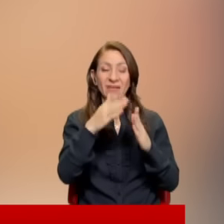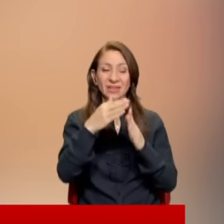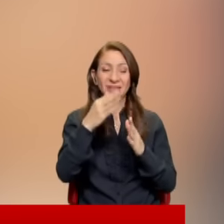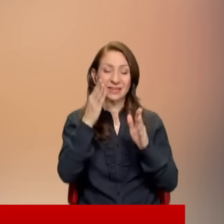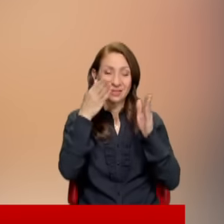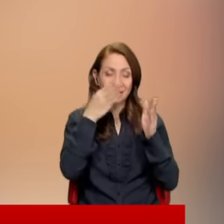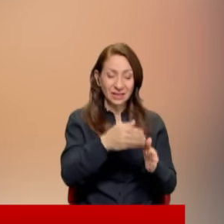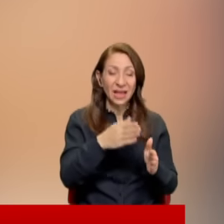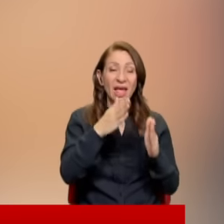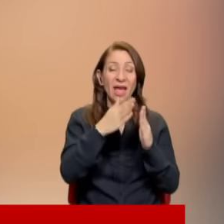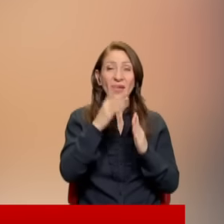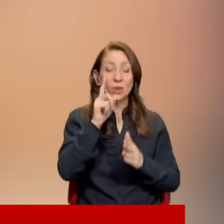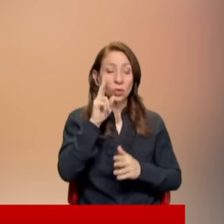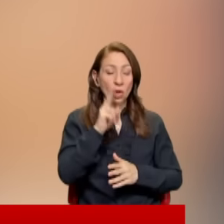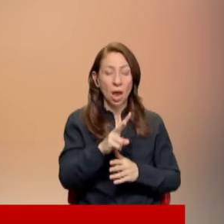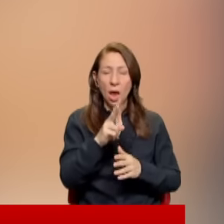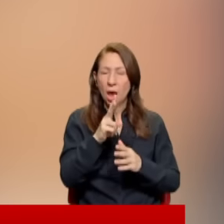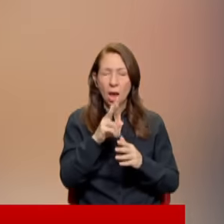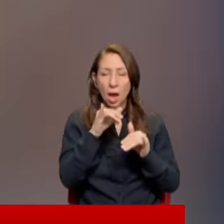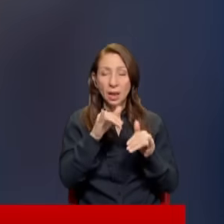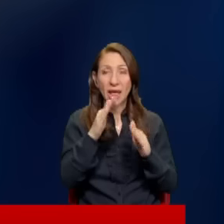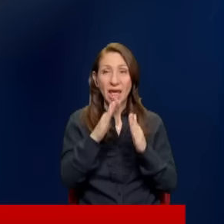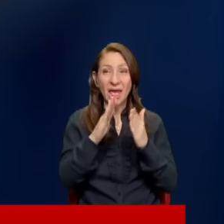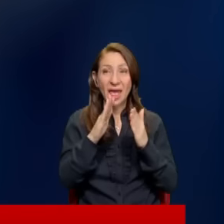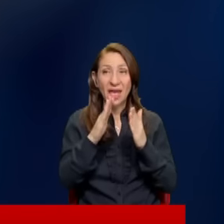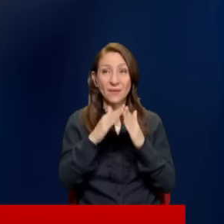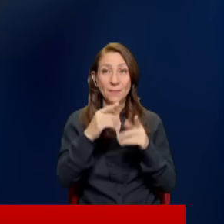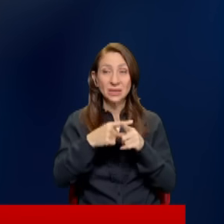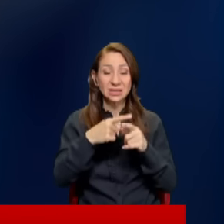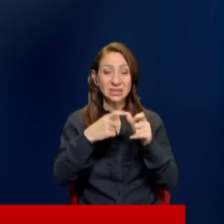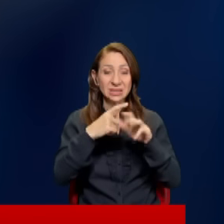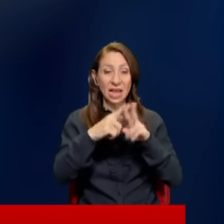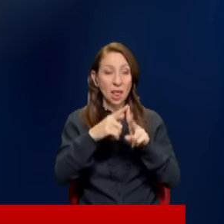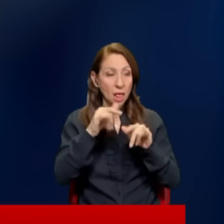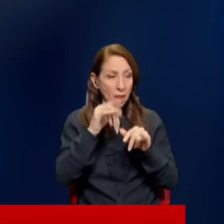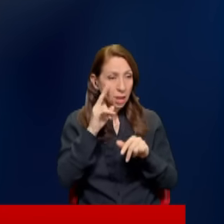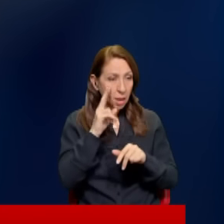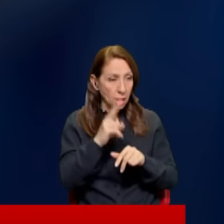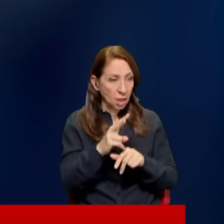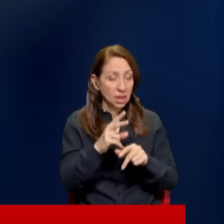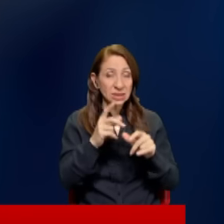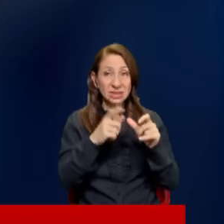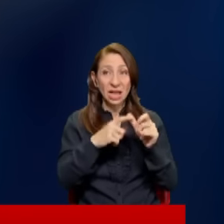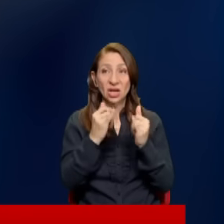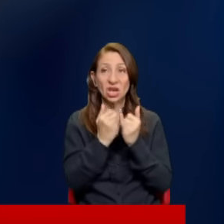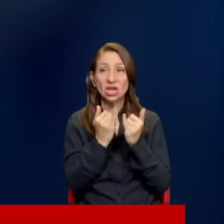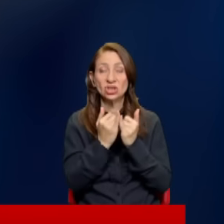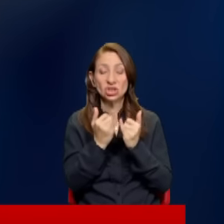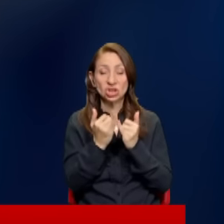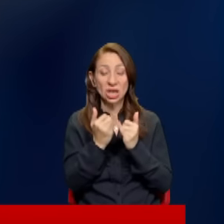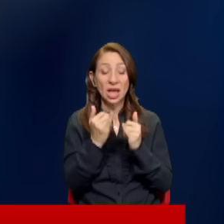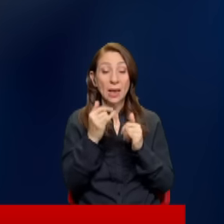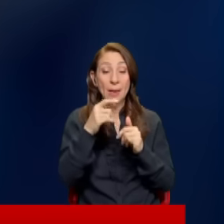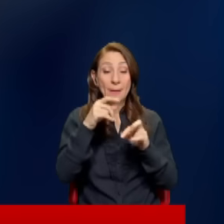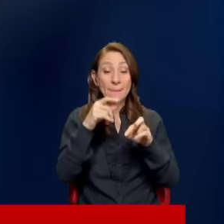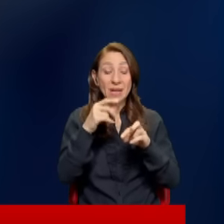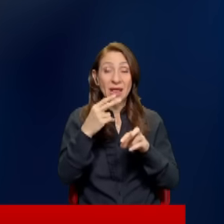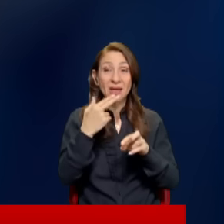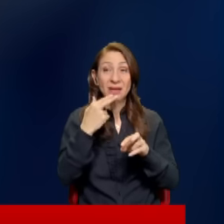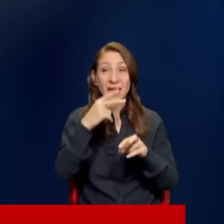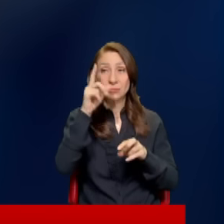girildi Pelin köksal'ı ilk gören aynı evi paylaştığı hemş H arkadaşı Selen Bilgin ve Selen'in kardeşiydi Pelin hemşire